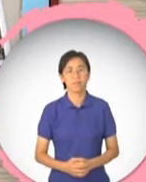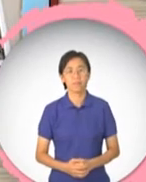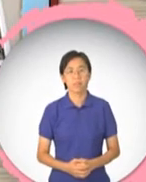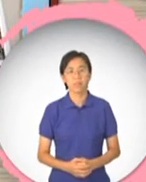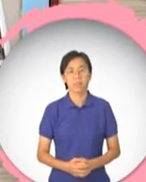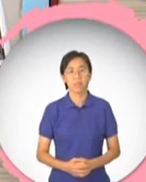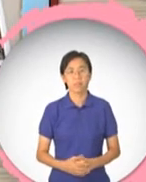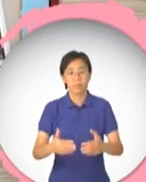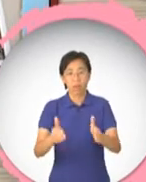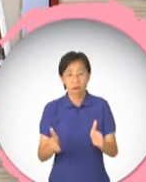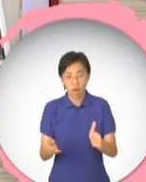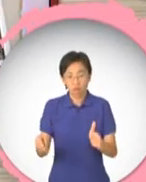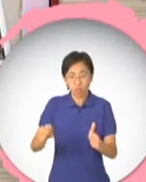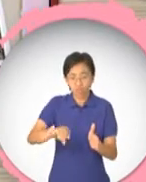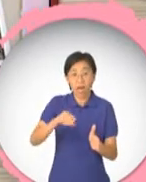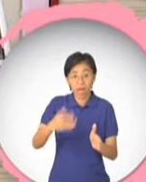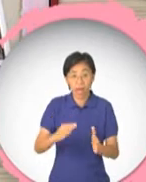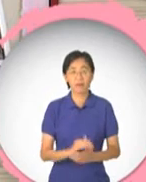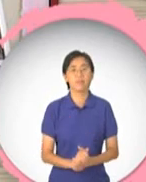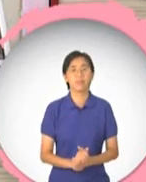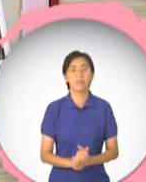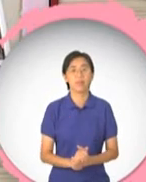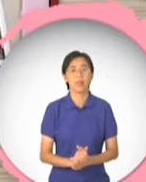แล้วเราก็ถ้าใช้มือน